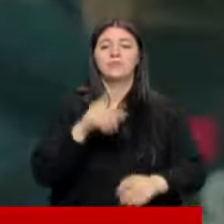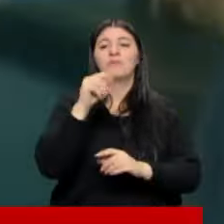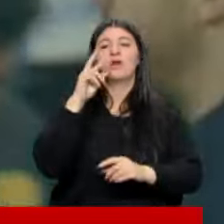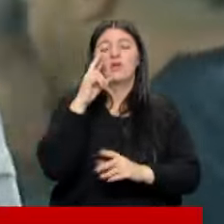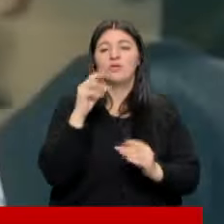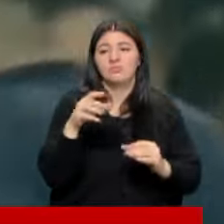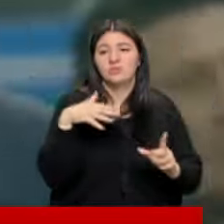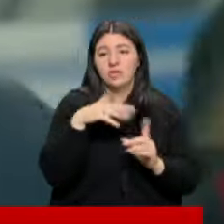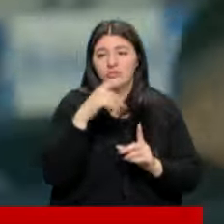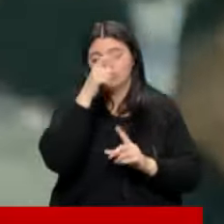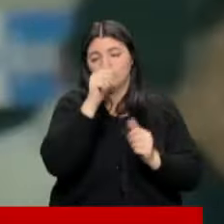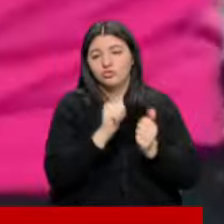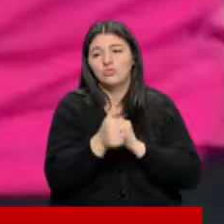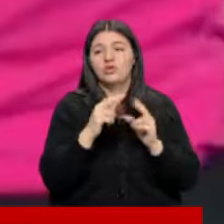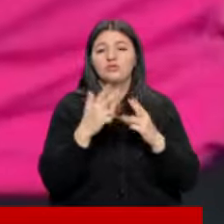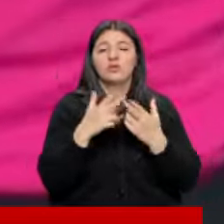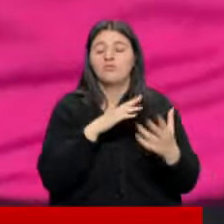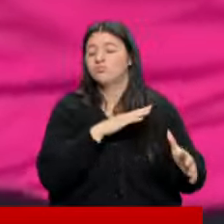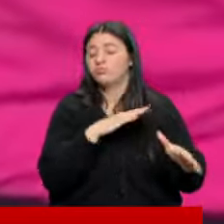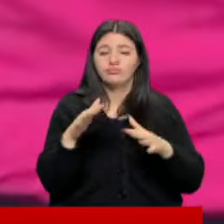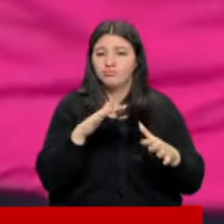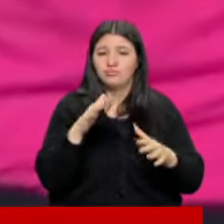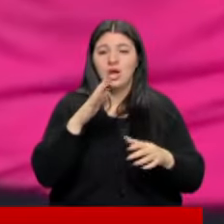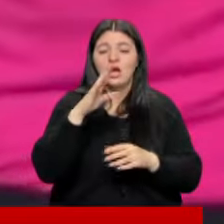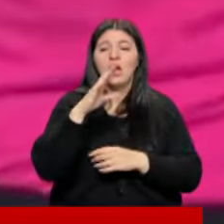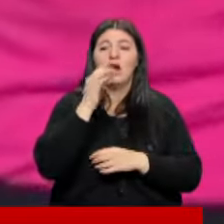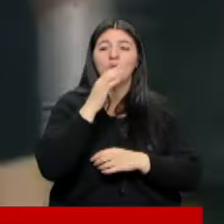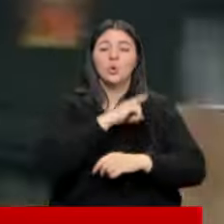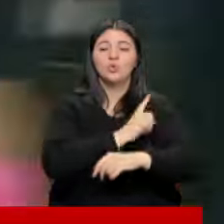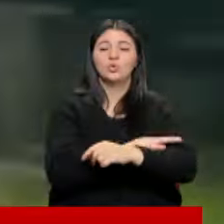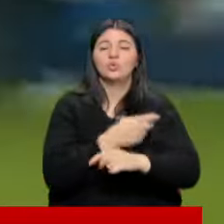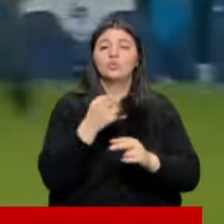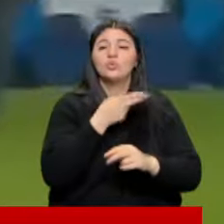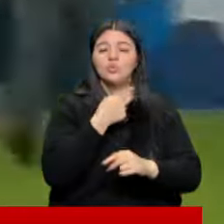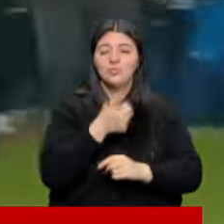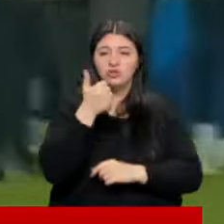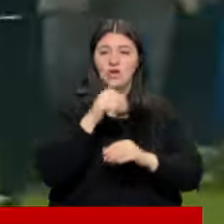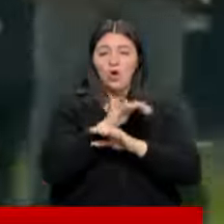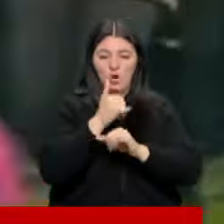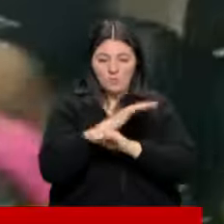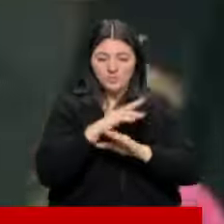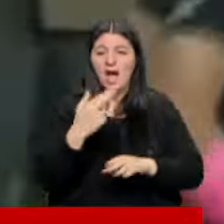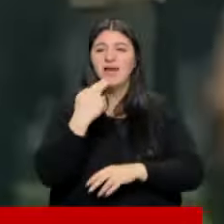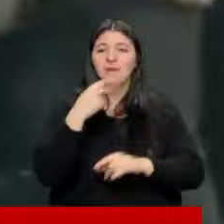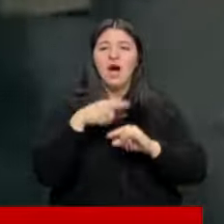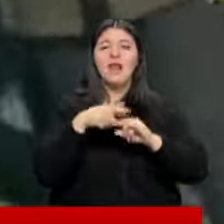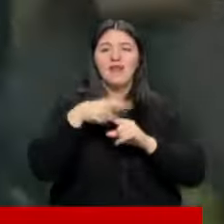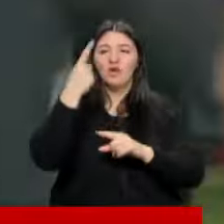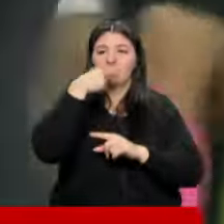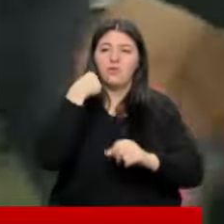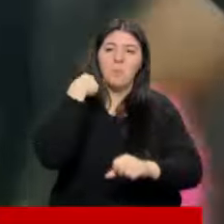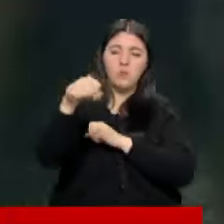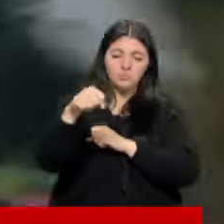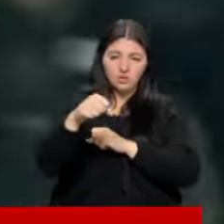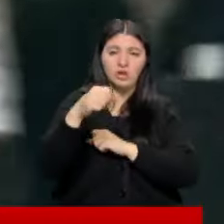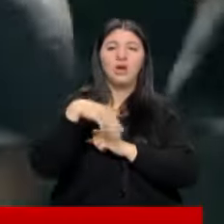Aralık'ta yaşanan saldırı Türk spor dünyasını sarstı. Ankara Gücü Kulübü Başkanı Faruk Koca maç bitiminde hakem Halil Umut Meler'e yumrukla